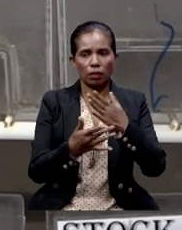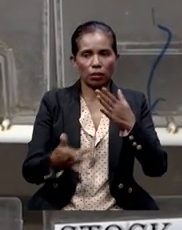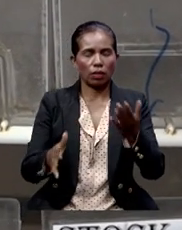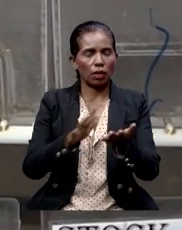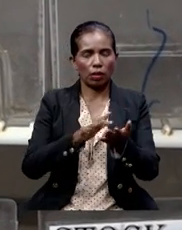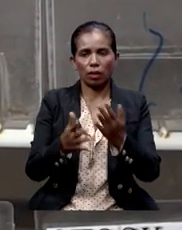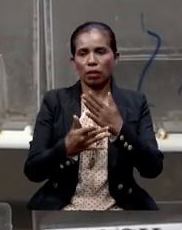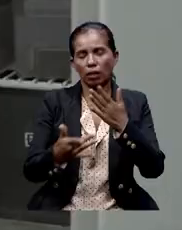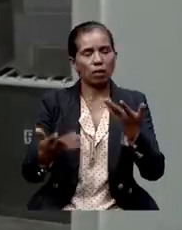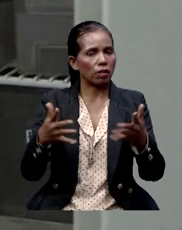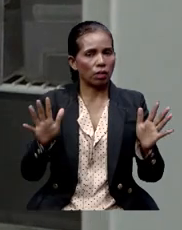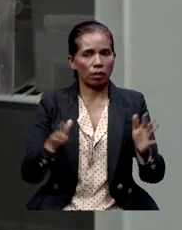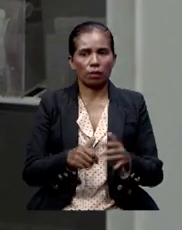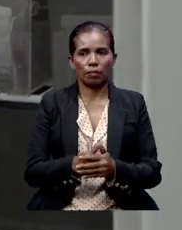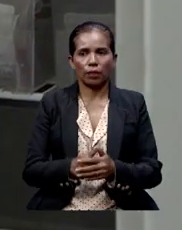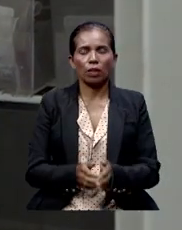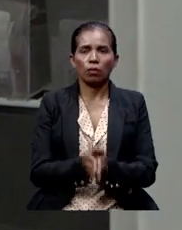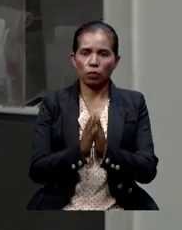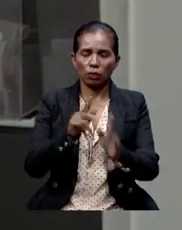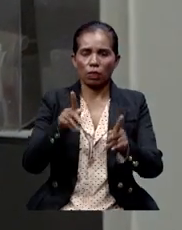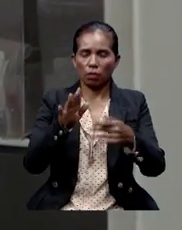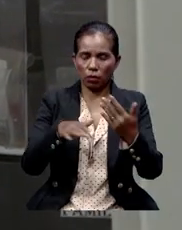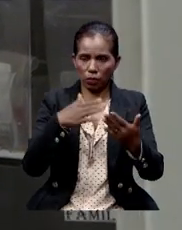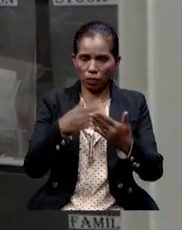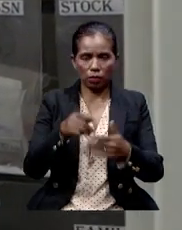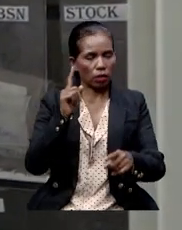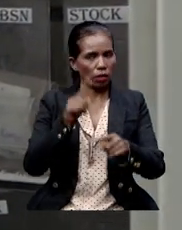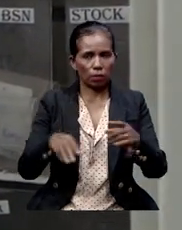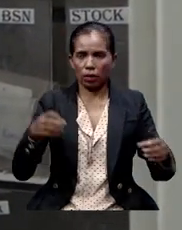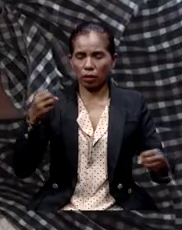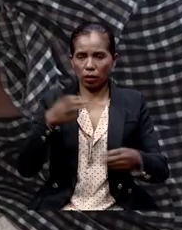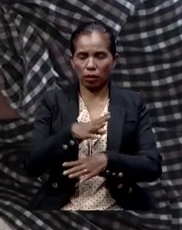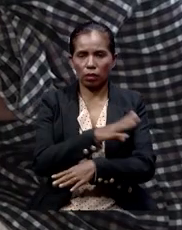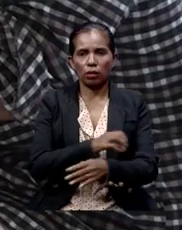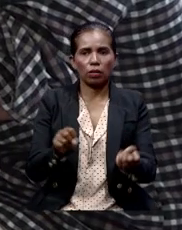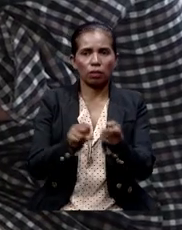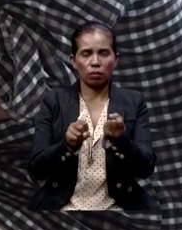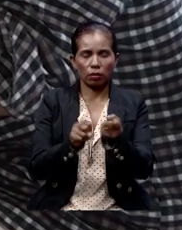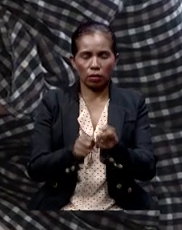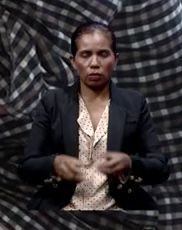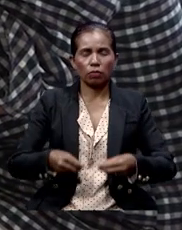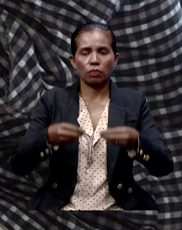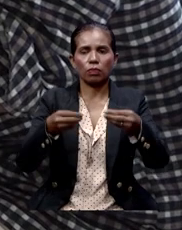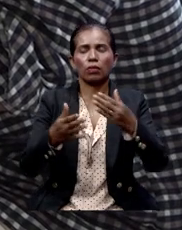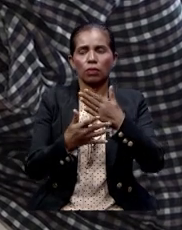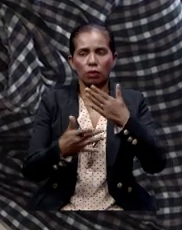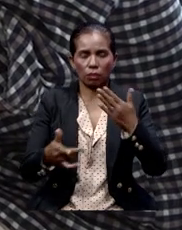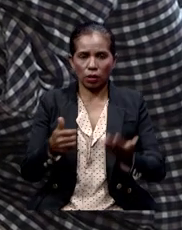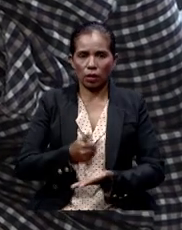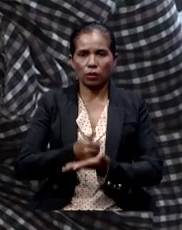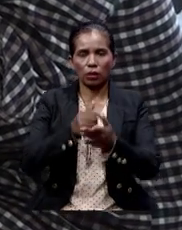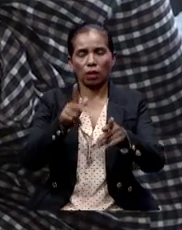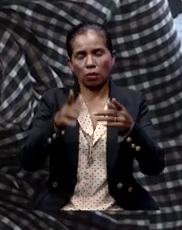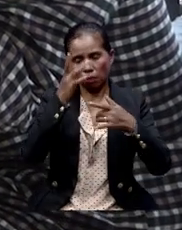Ran Menos. Tamba ne Claudio Huso Cidadão Roto atu la bele tau, ho de contribui ba doação ran, nune bele tulum